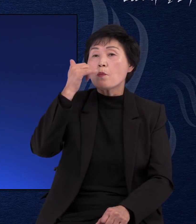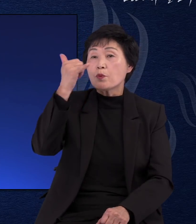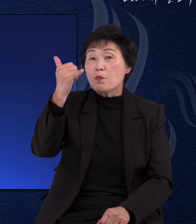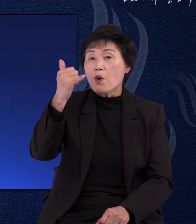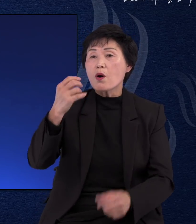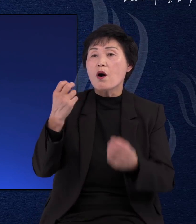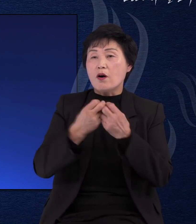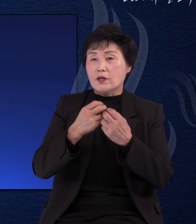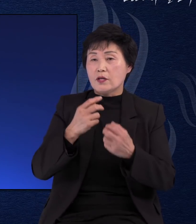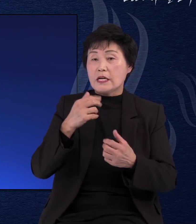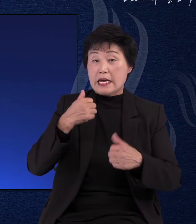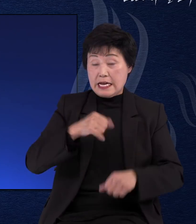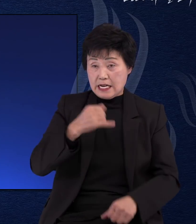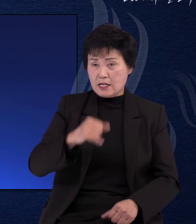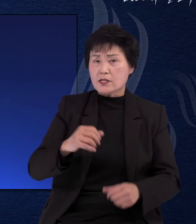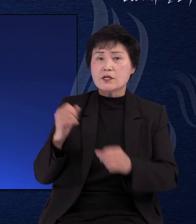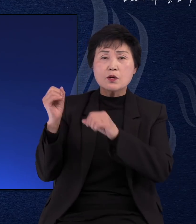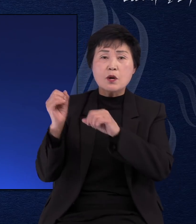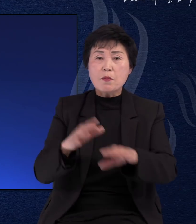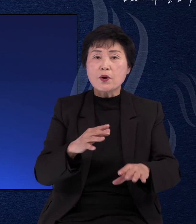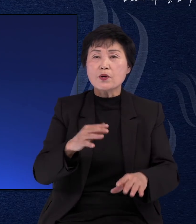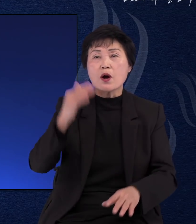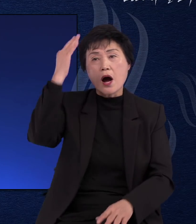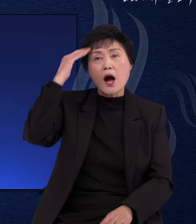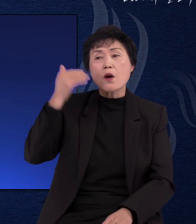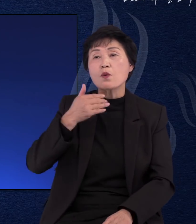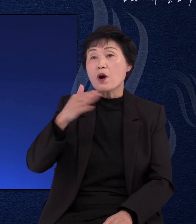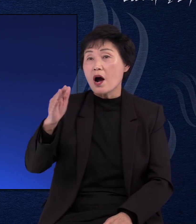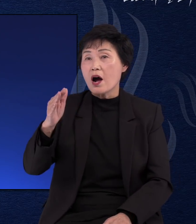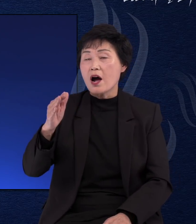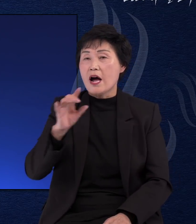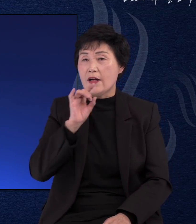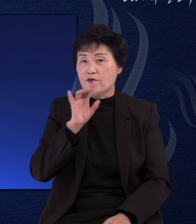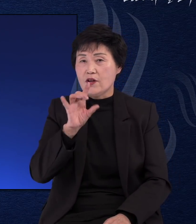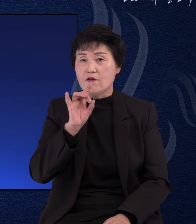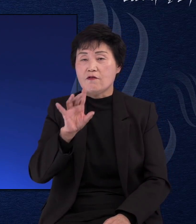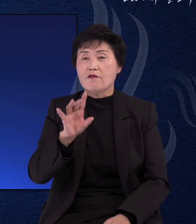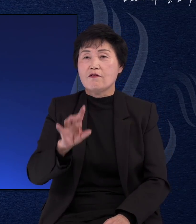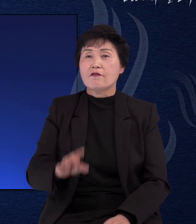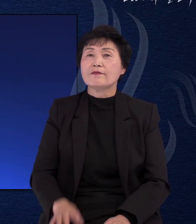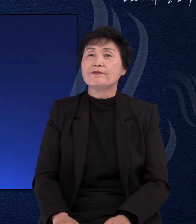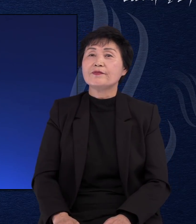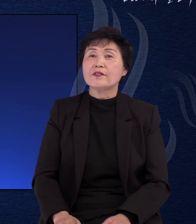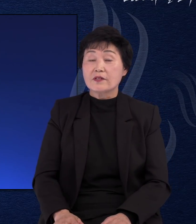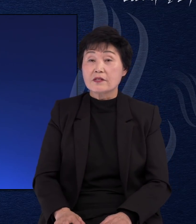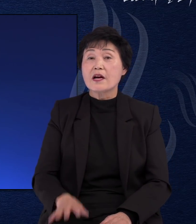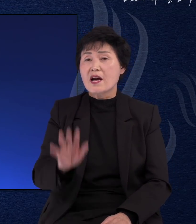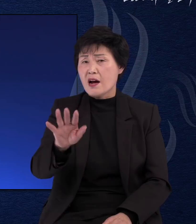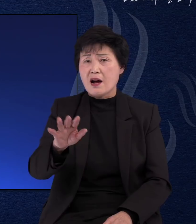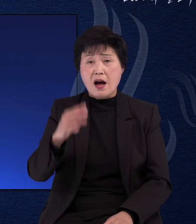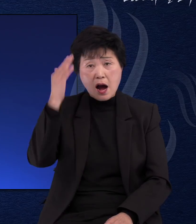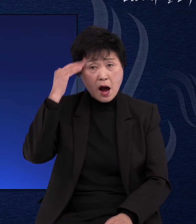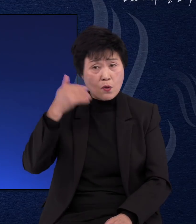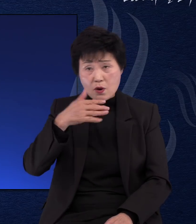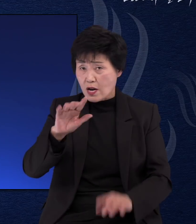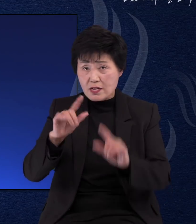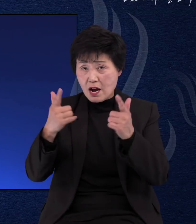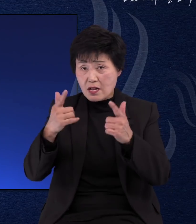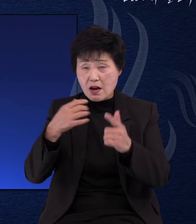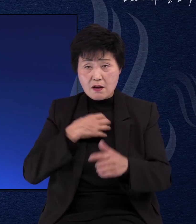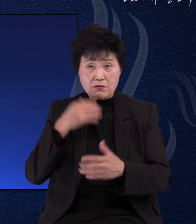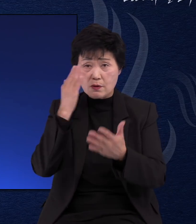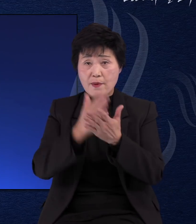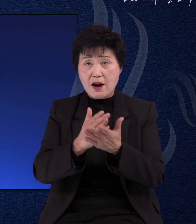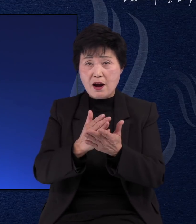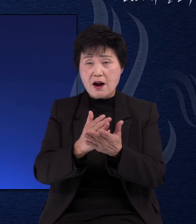쳐서 구멍이 이 정도로 나고, 크리넥스통 하나를 밤새도록 얼굴을 닦으면서 못 간다고 해서, 안 가니까 걱정하지 마, 안 가니까 걱정하지 마.